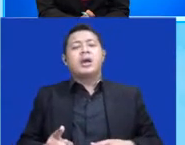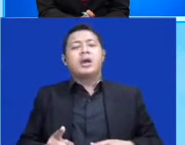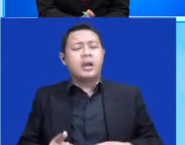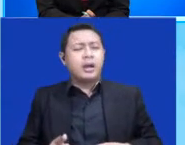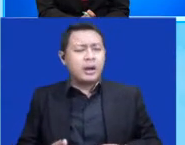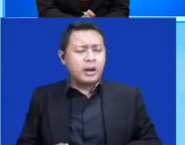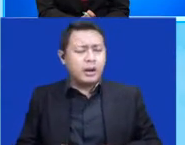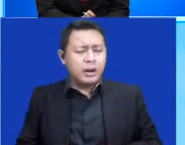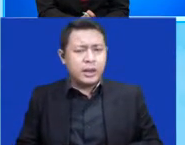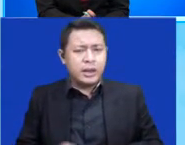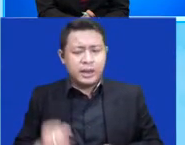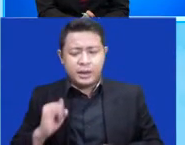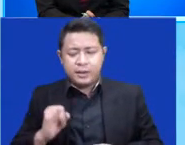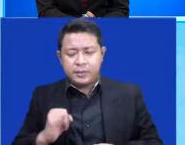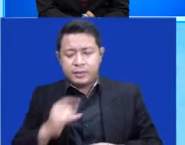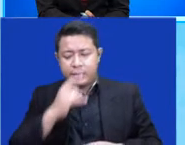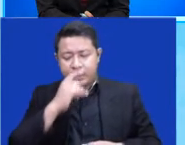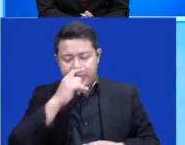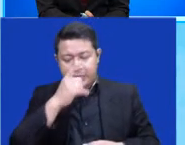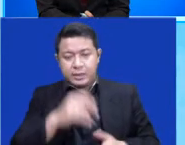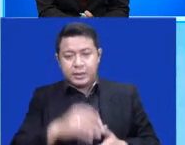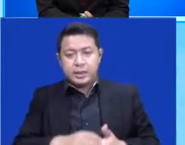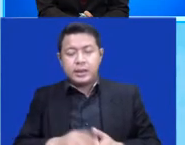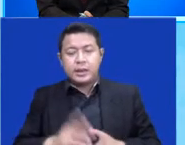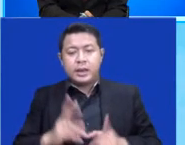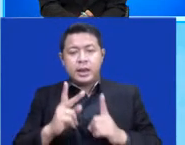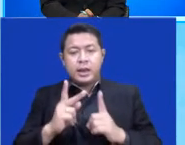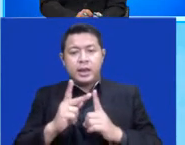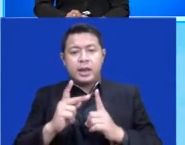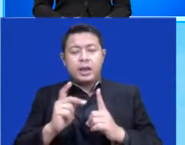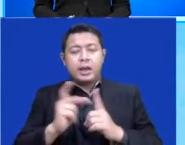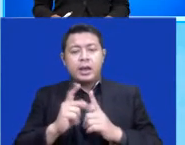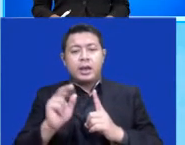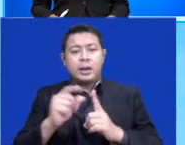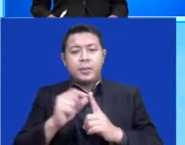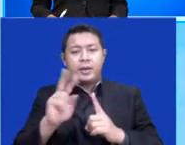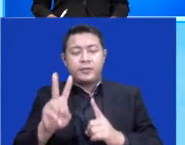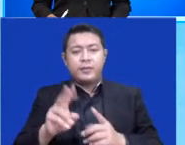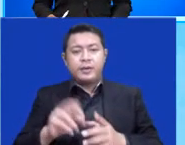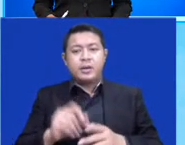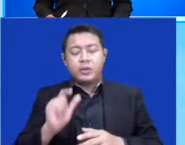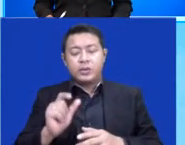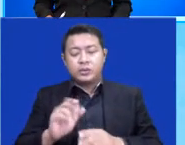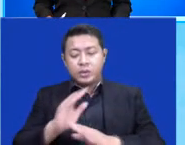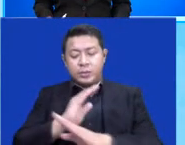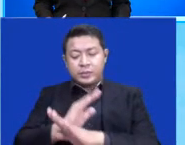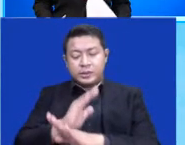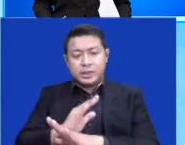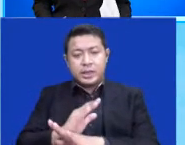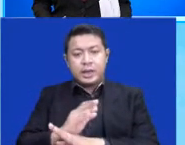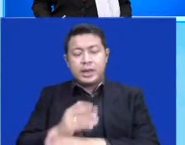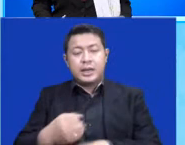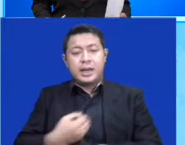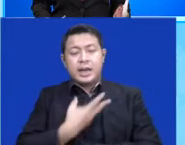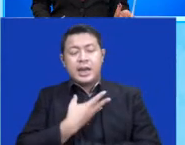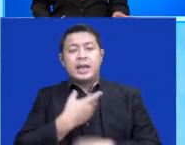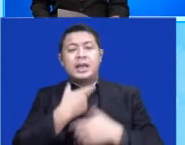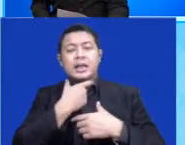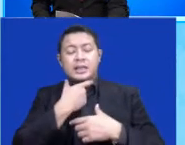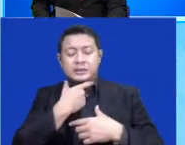infeksi human papilloma virus atau HPV. Dan untuk pencegahan kanker leher rahim